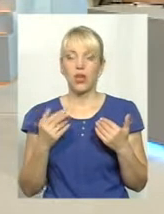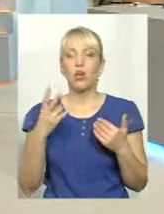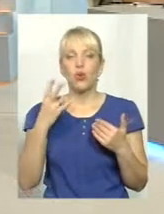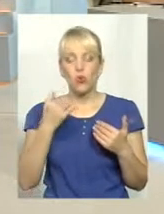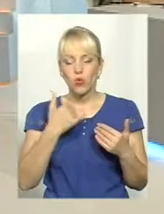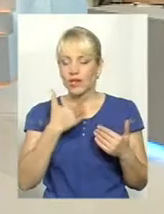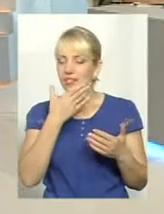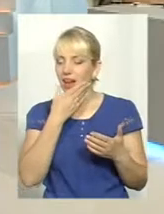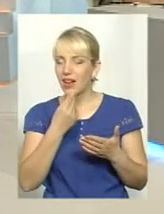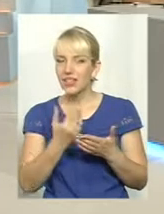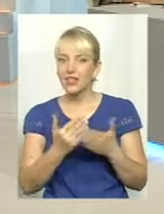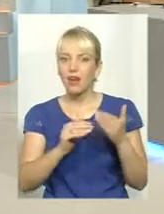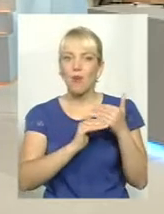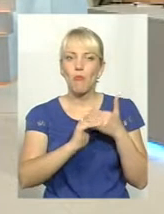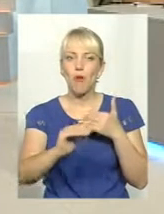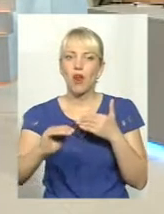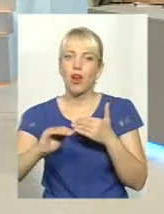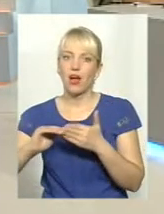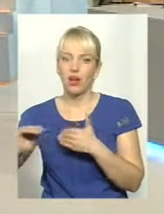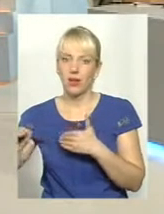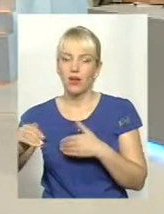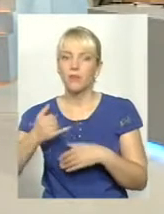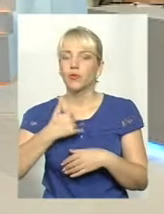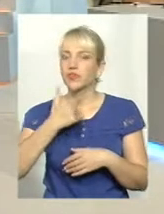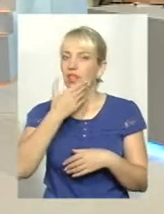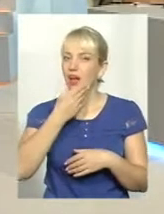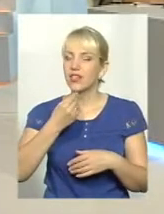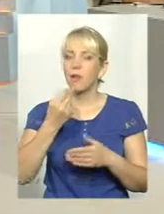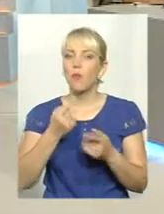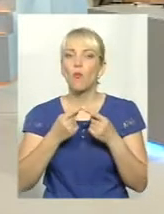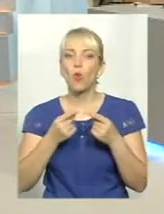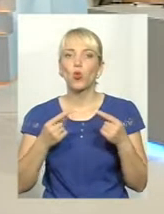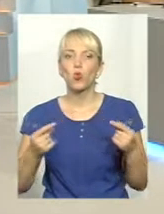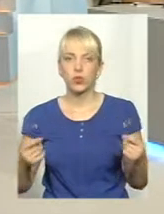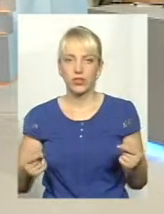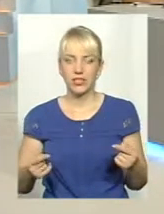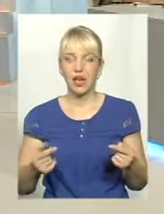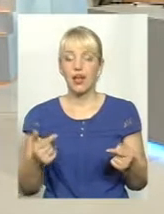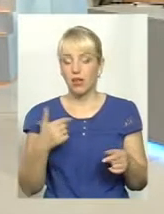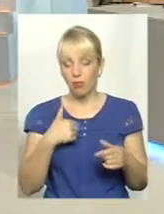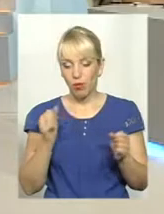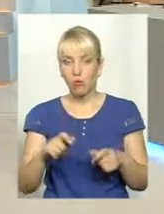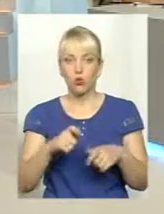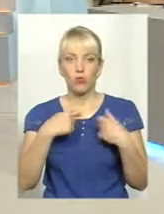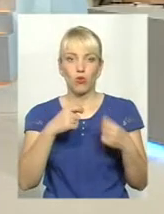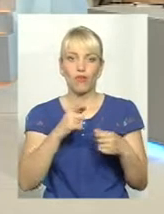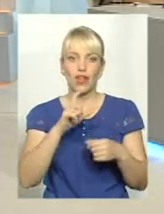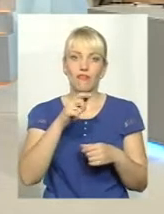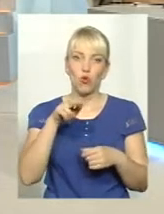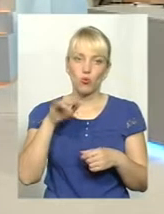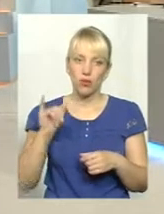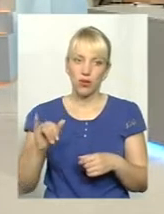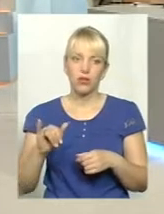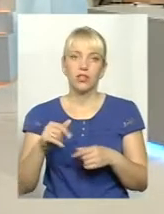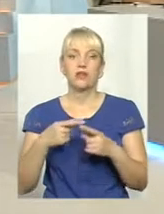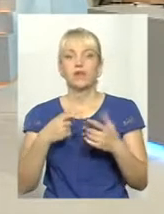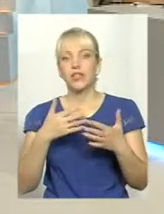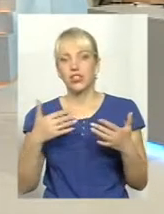будувати очисні споруди, щоб вода була чистою. У нас гарні озера, тобто у нас є де